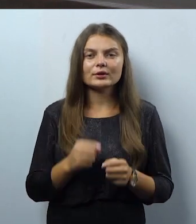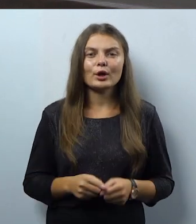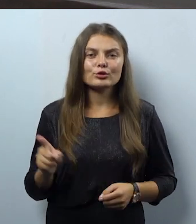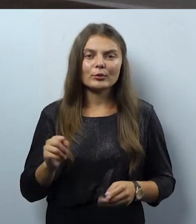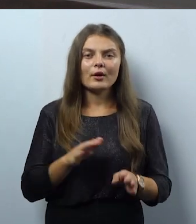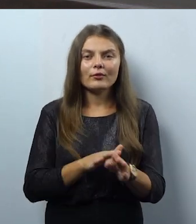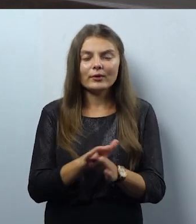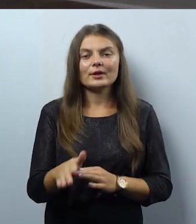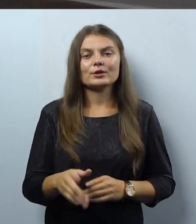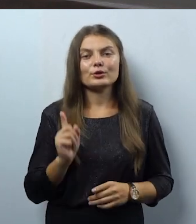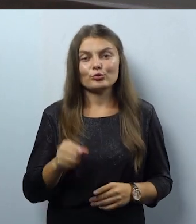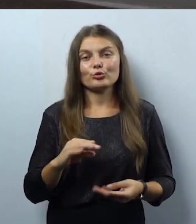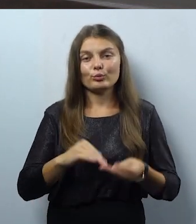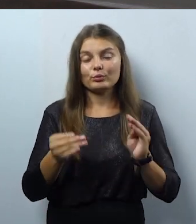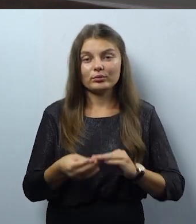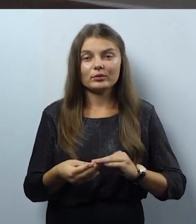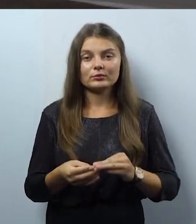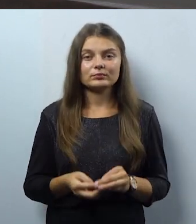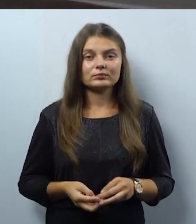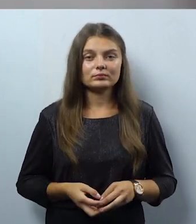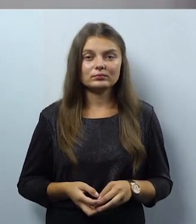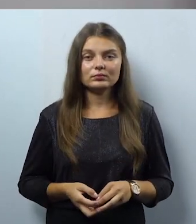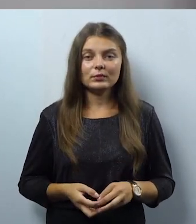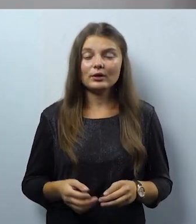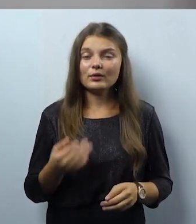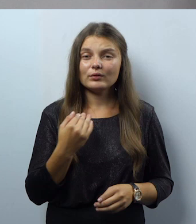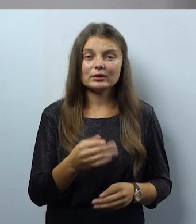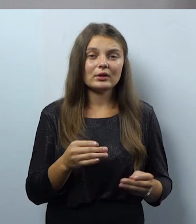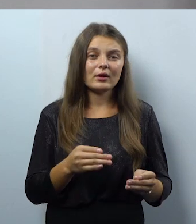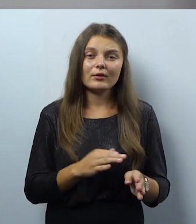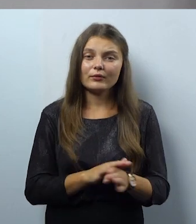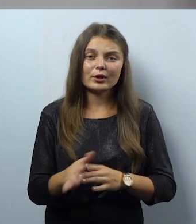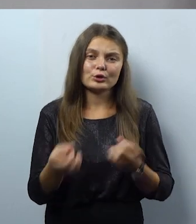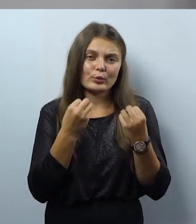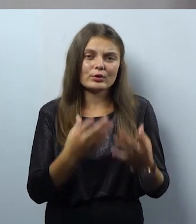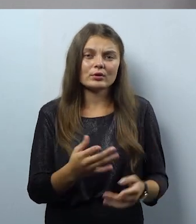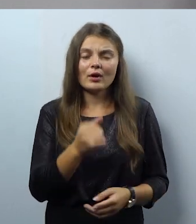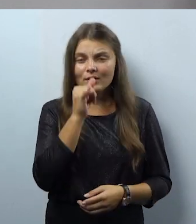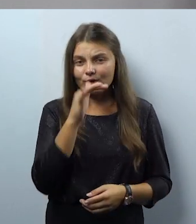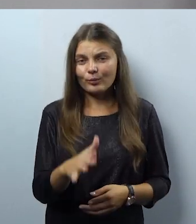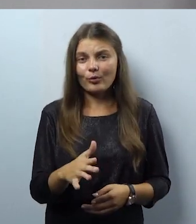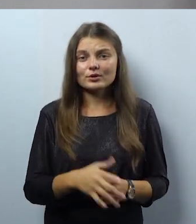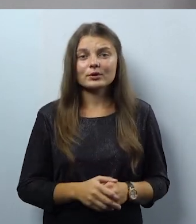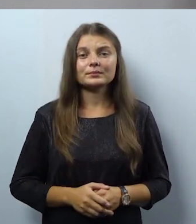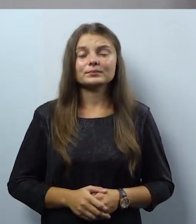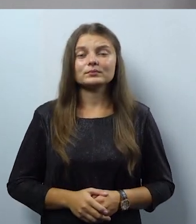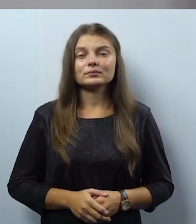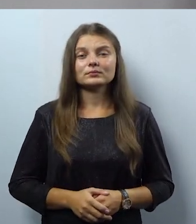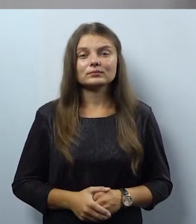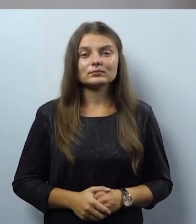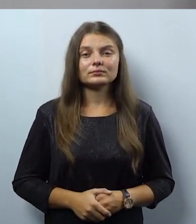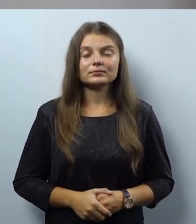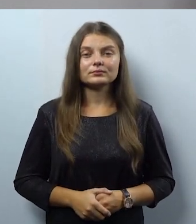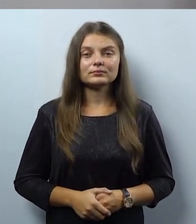якусь? Так, ми розуміли, що ця проблема вона не вирішується, просто там, взяв, захотів і вирішив. Деякі кажуть, то легко вирішити.